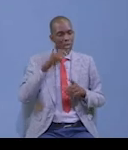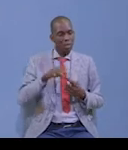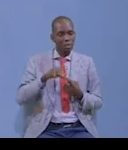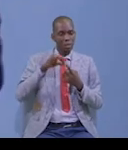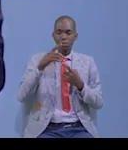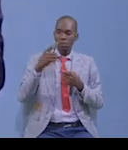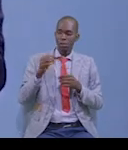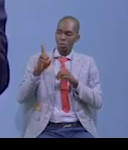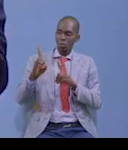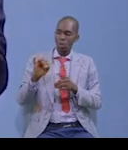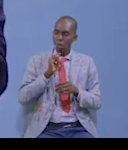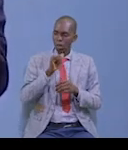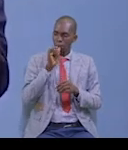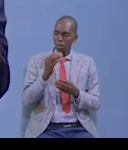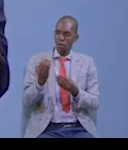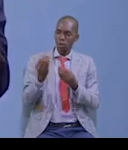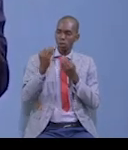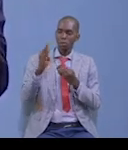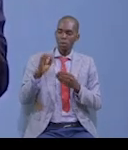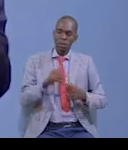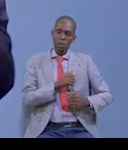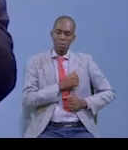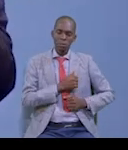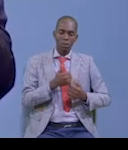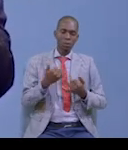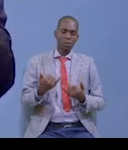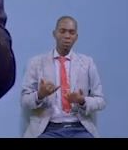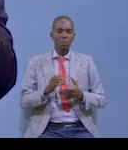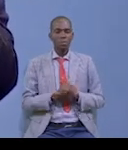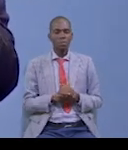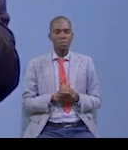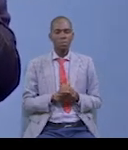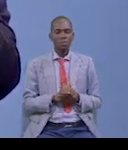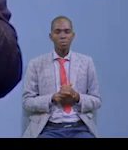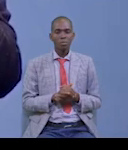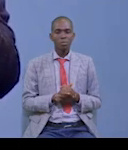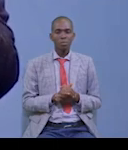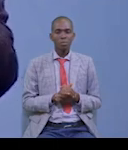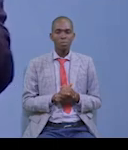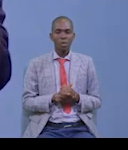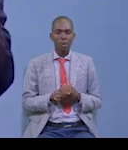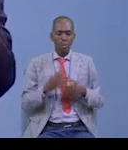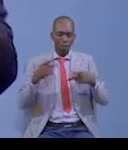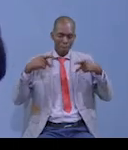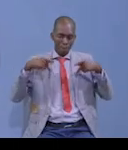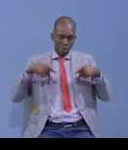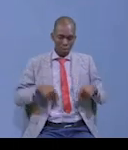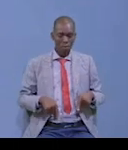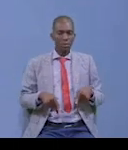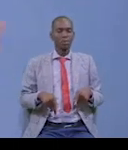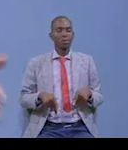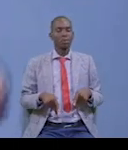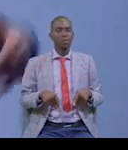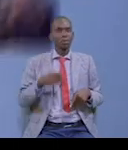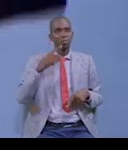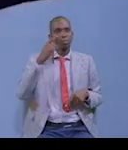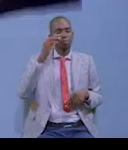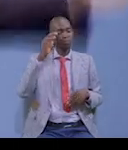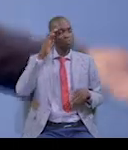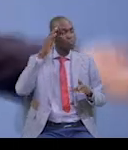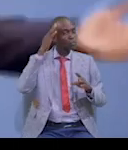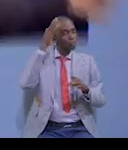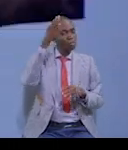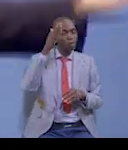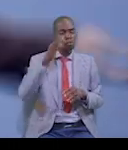నన్ను ఎలా ఆలోచన చేయమన్నారో అలా ఆలోచన చేస్తా గానీ వేరే విధంగా నేను ఆలోచన చేయను. పర్సనల్ అంబిషన్ నో. వ్యక్తిగతమైన ఆలోచన